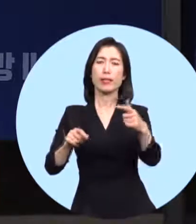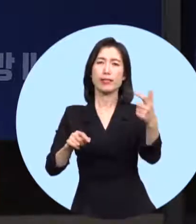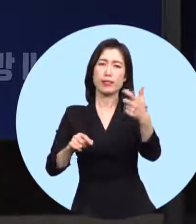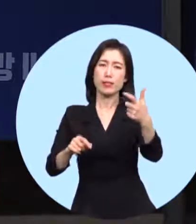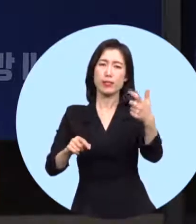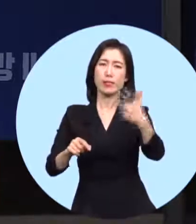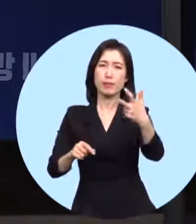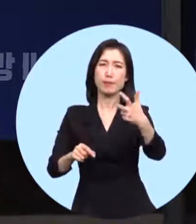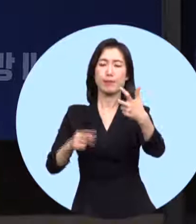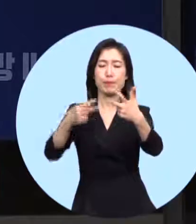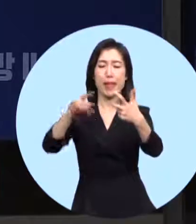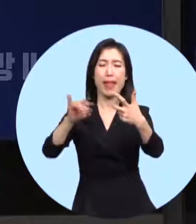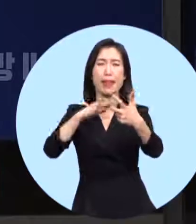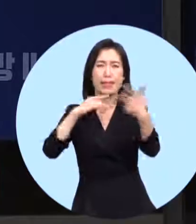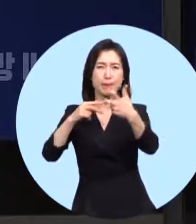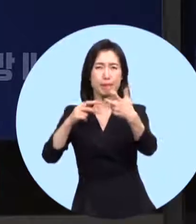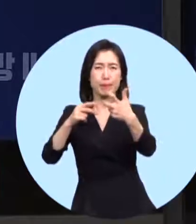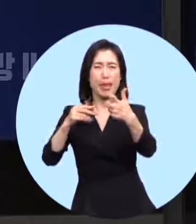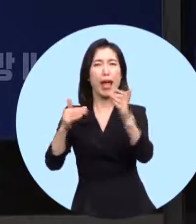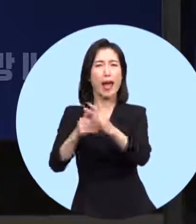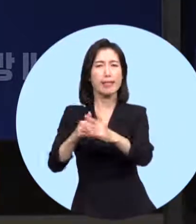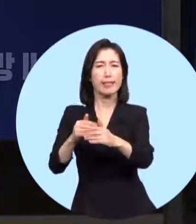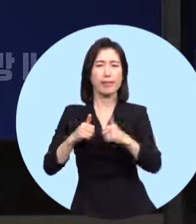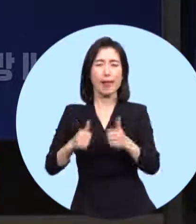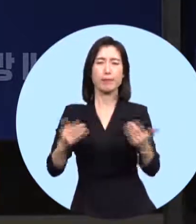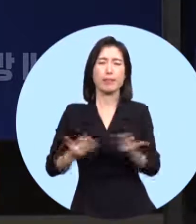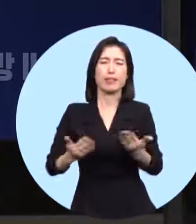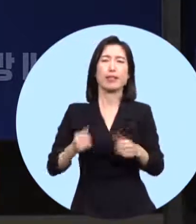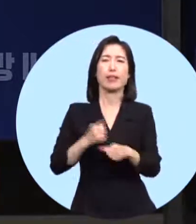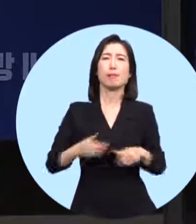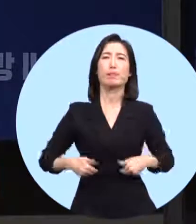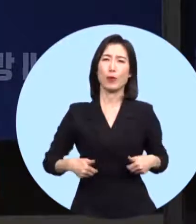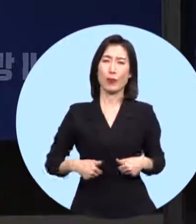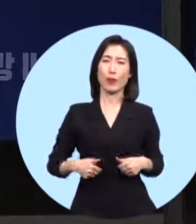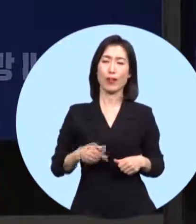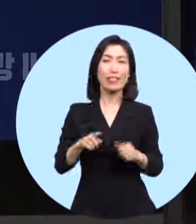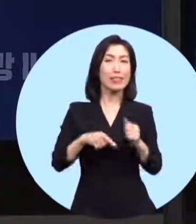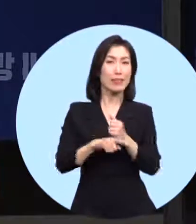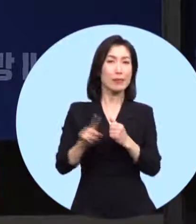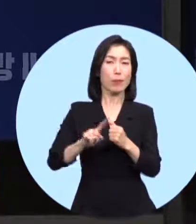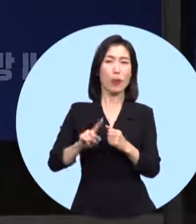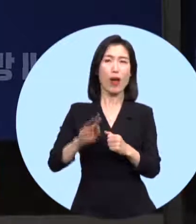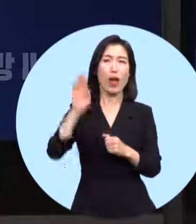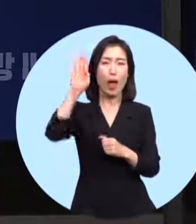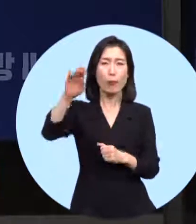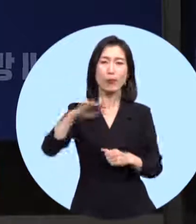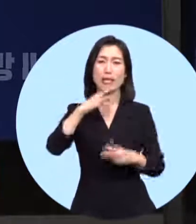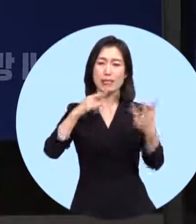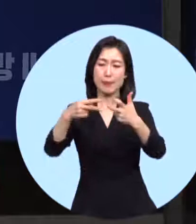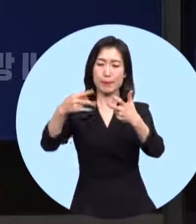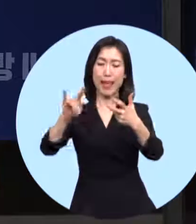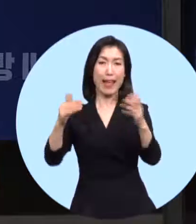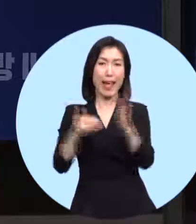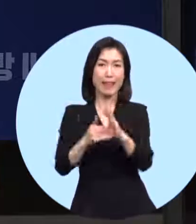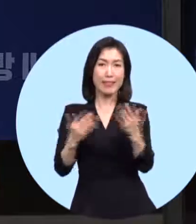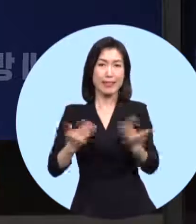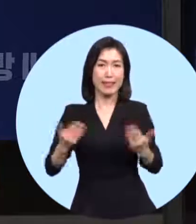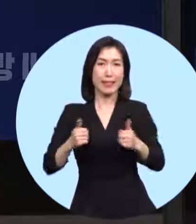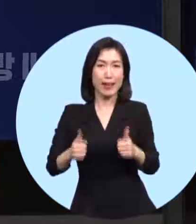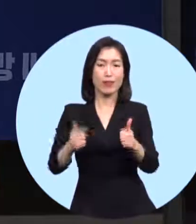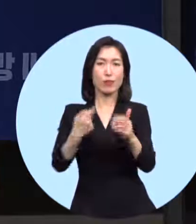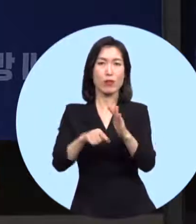열심히 활동하고 일을 해야 되는 그런 상황들이 됩니다. 그 얘기는 뭐냐면 그분들이 지속적으로 역량을 개발할 수 있는